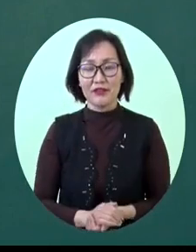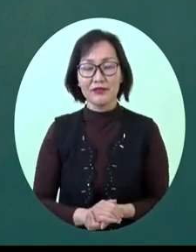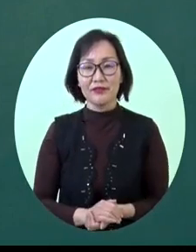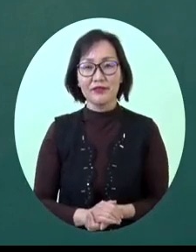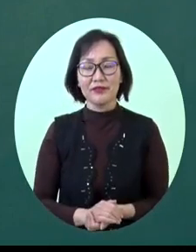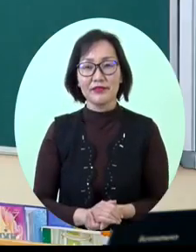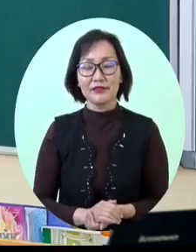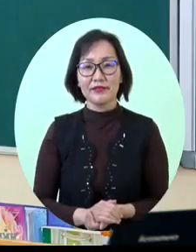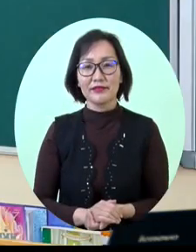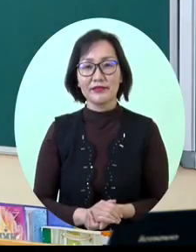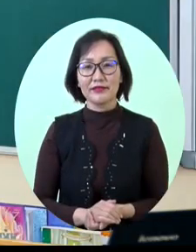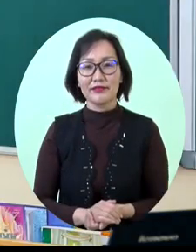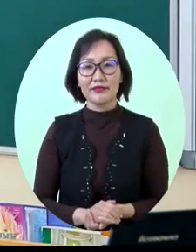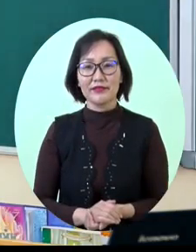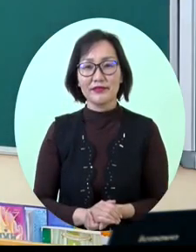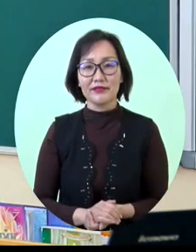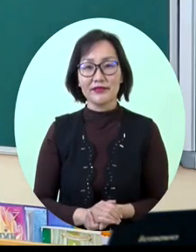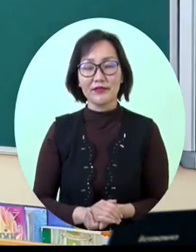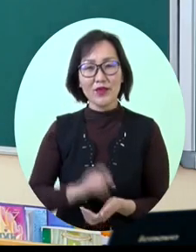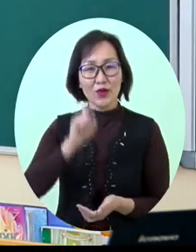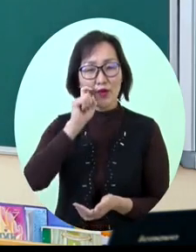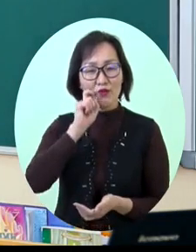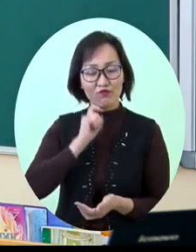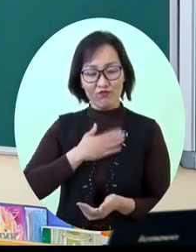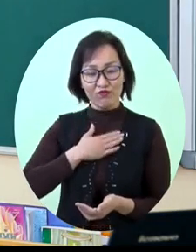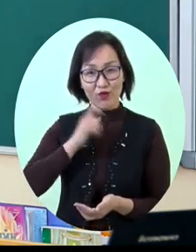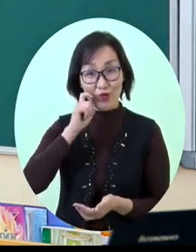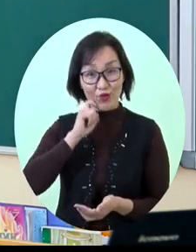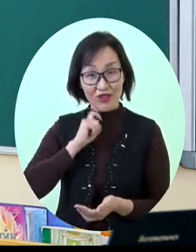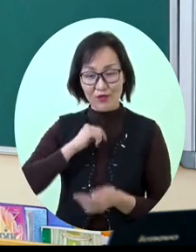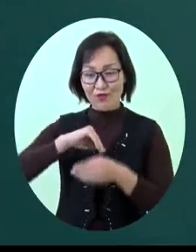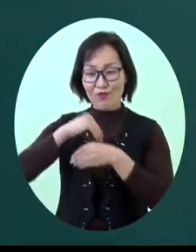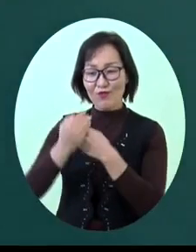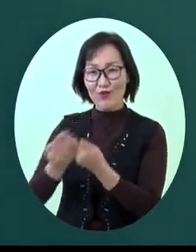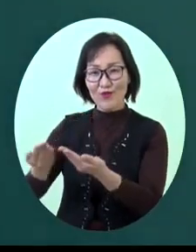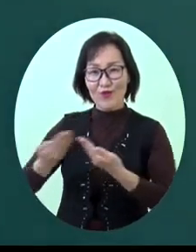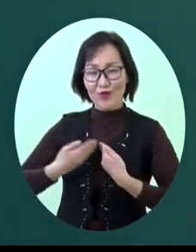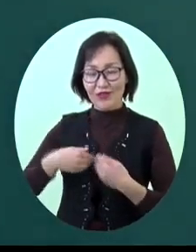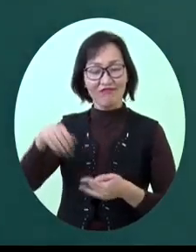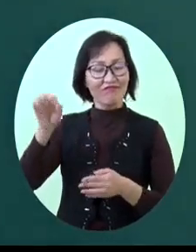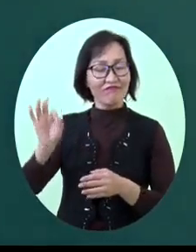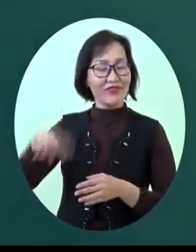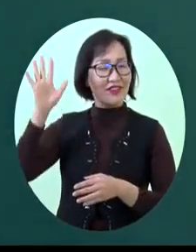болно. За, их хүслийг биелүүлдэг хүн байж болно. Багш нь нэг санал өчий.